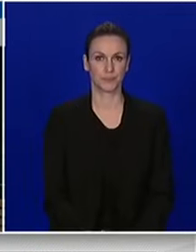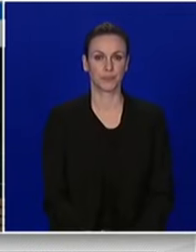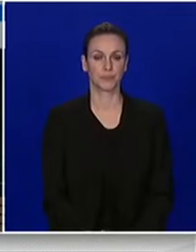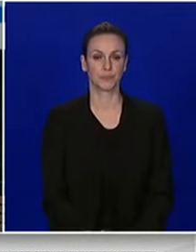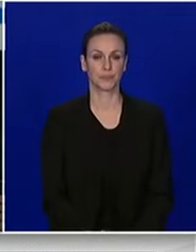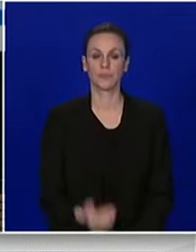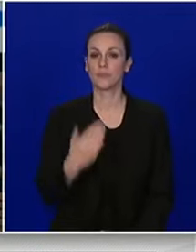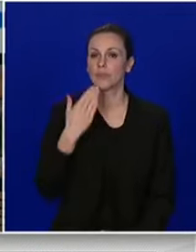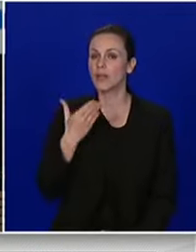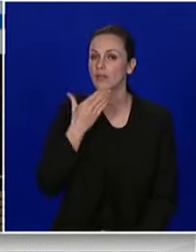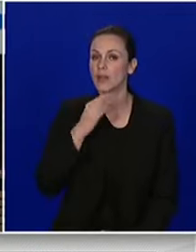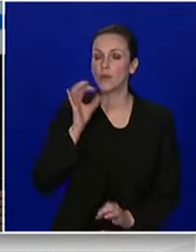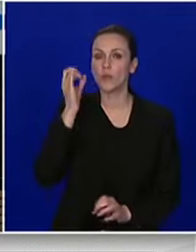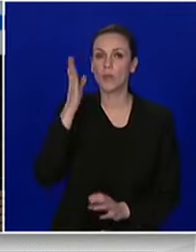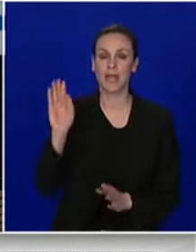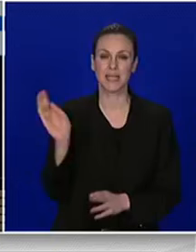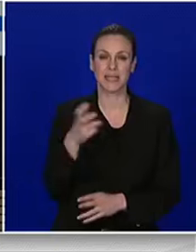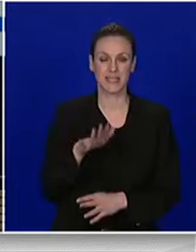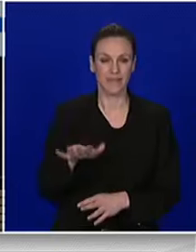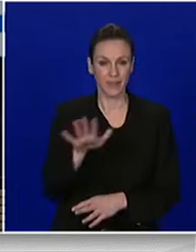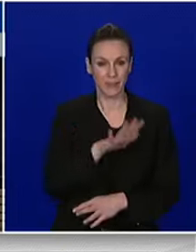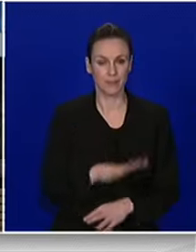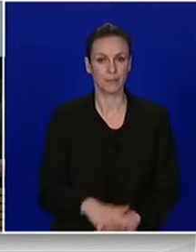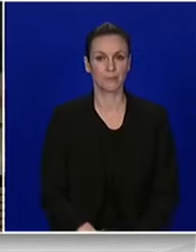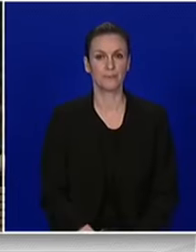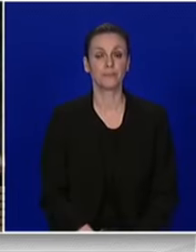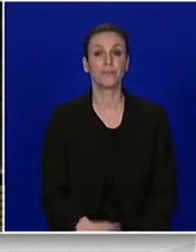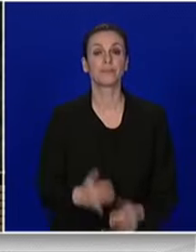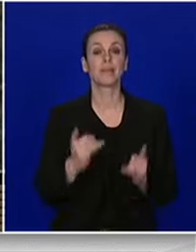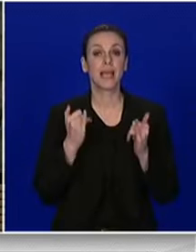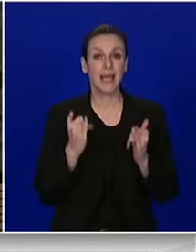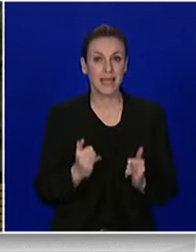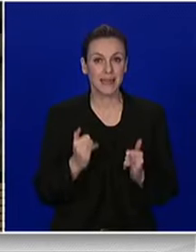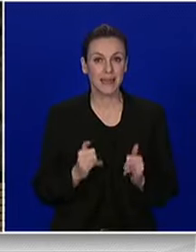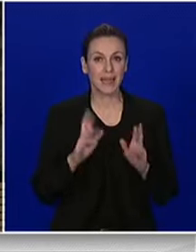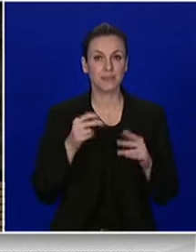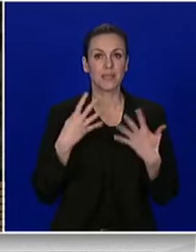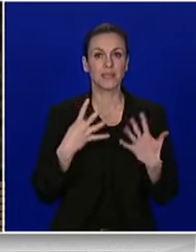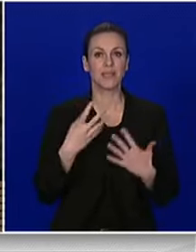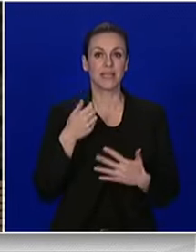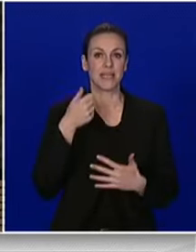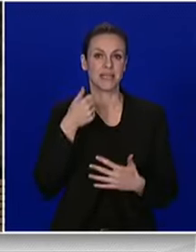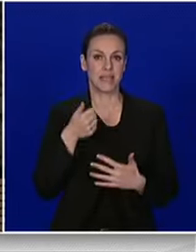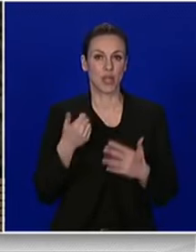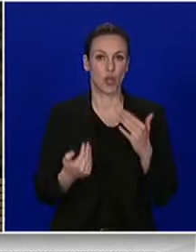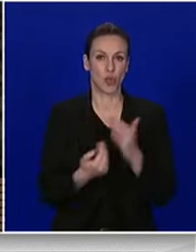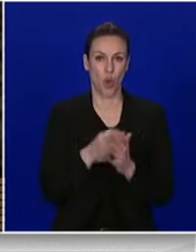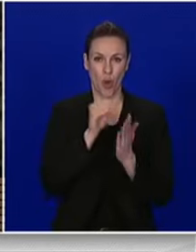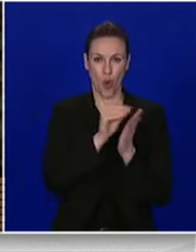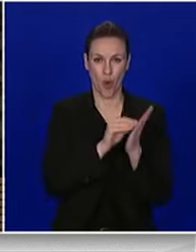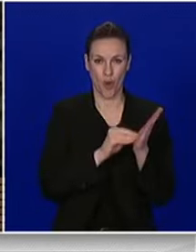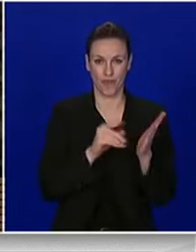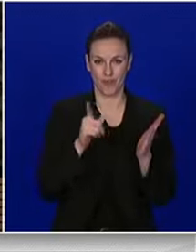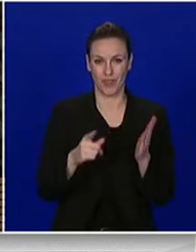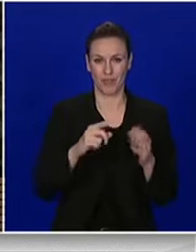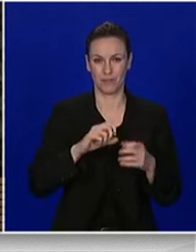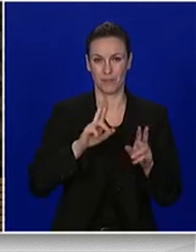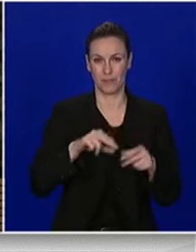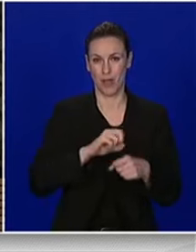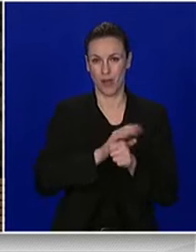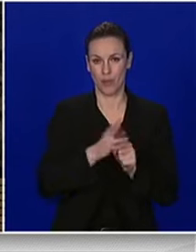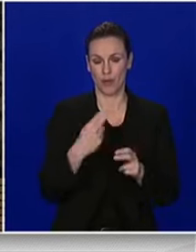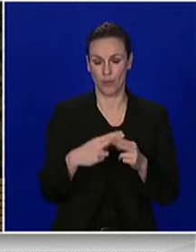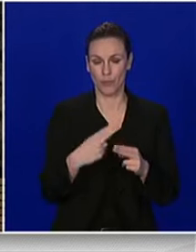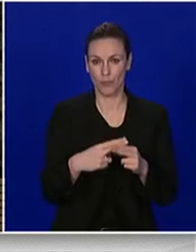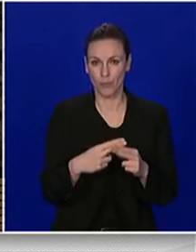Hvala lijepa, dobar dan želim svima. Dakle, danas imamo 91 novoregistrirani slučaj